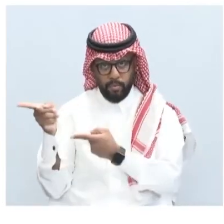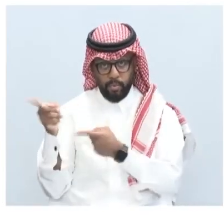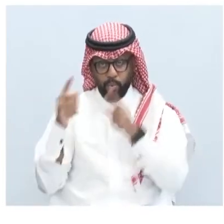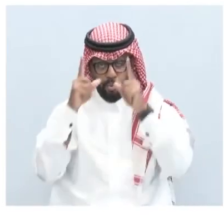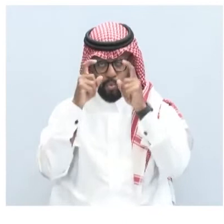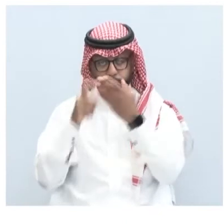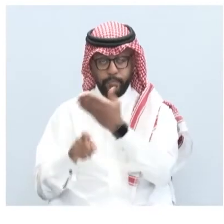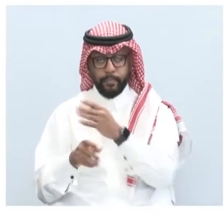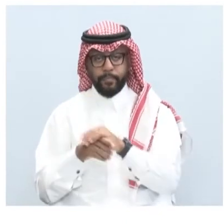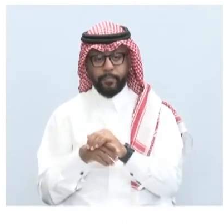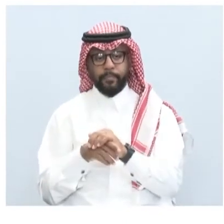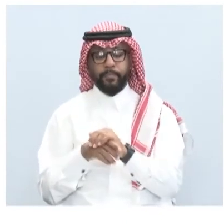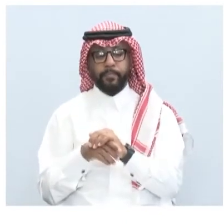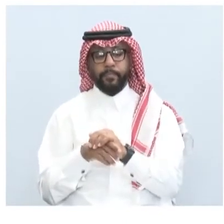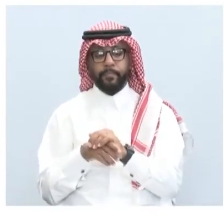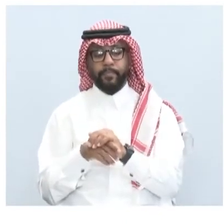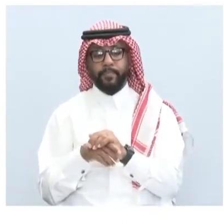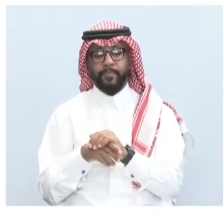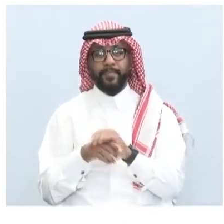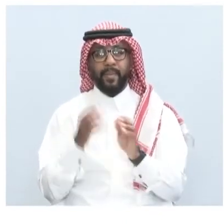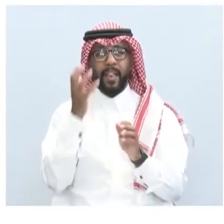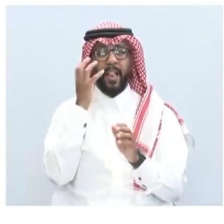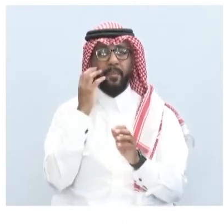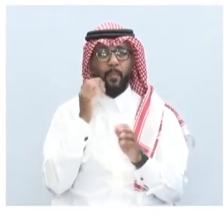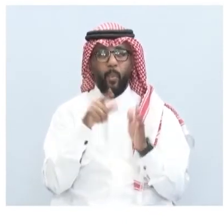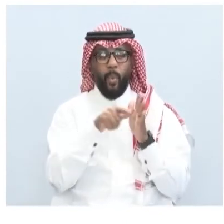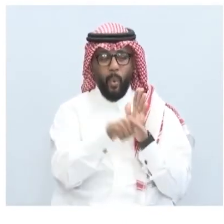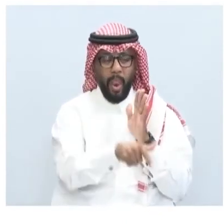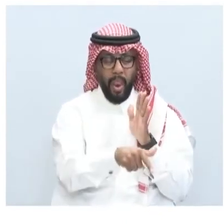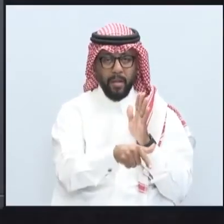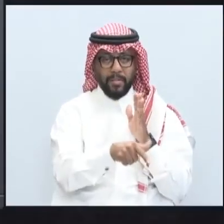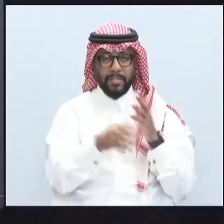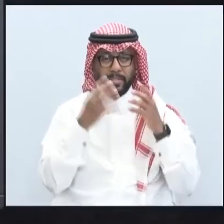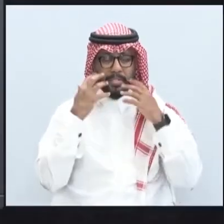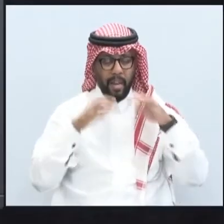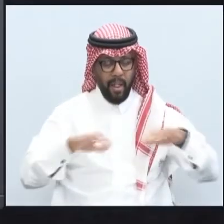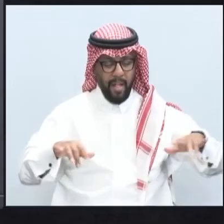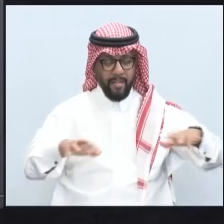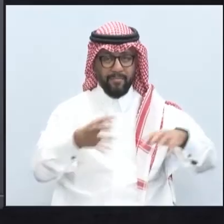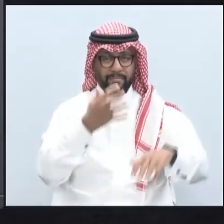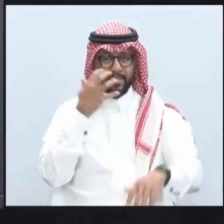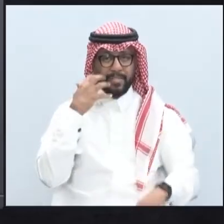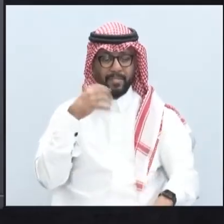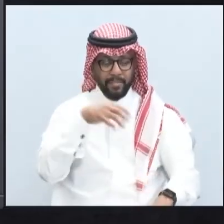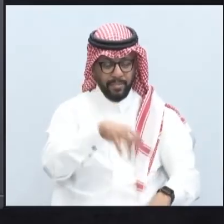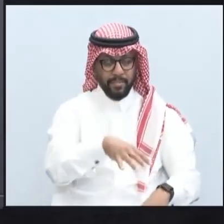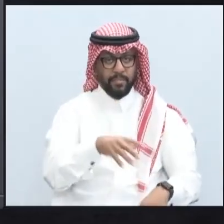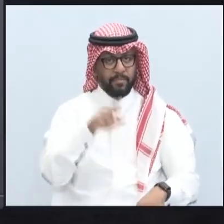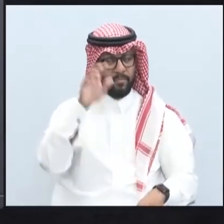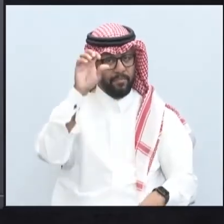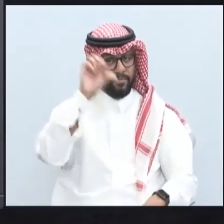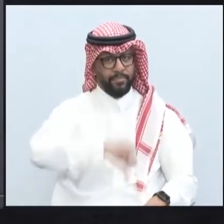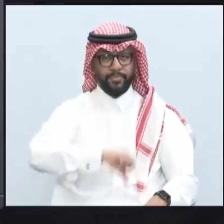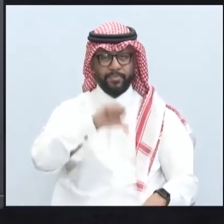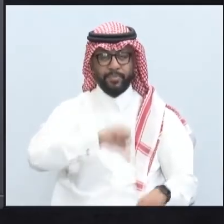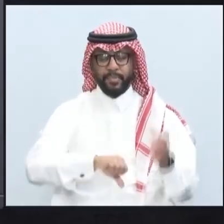جورب وقع عليه بول اكرمكم الله وتعلمون يا ابنائي ان البول